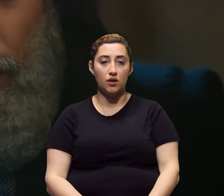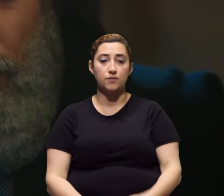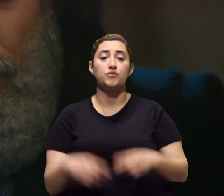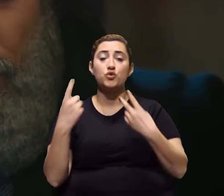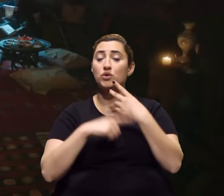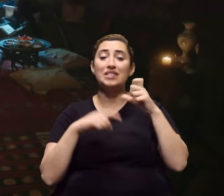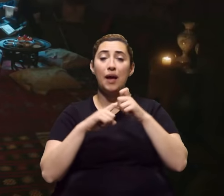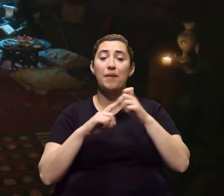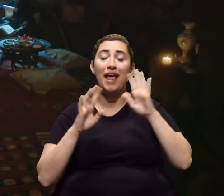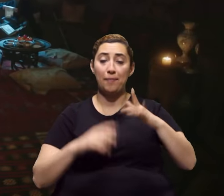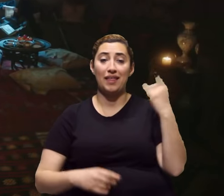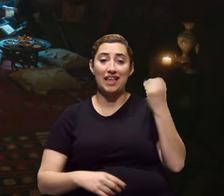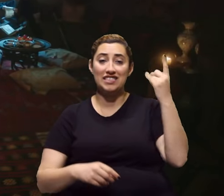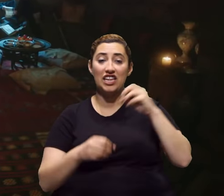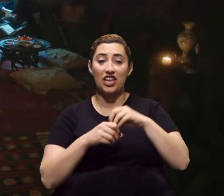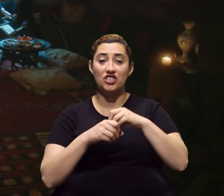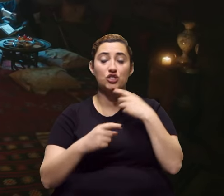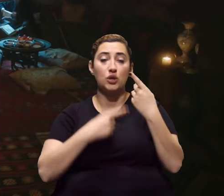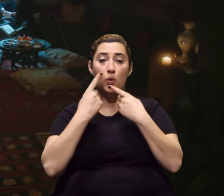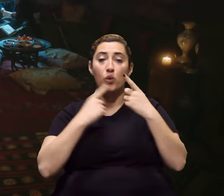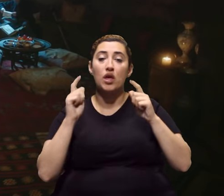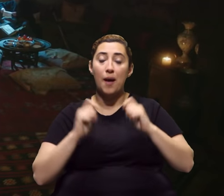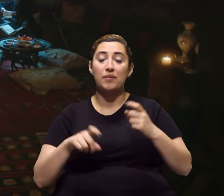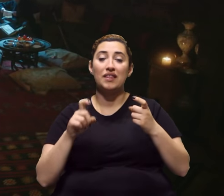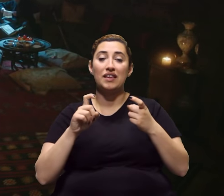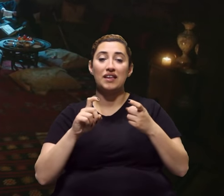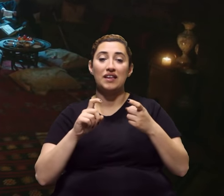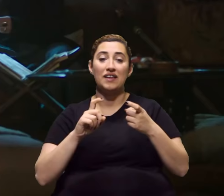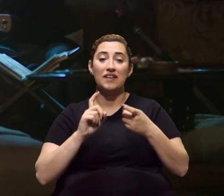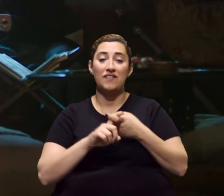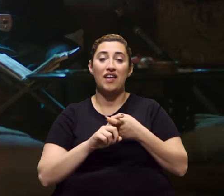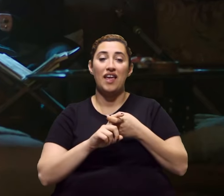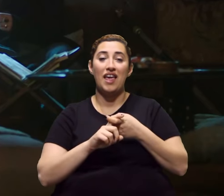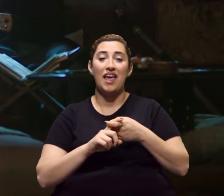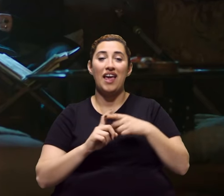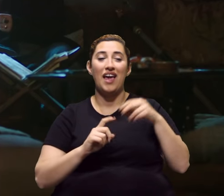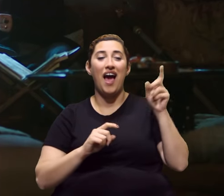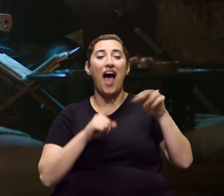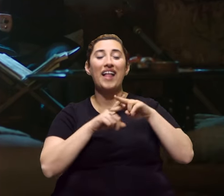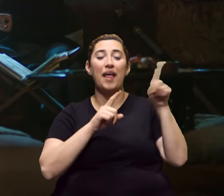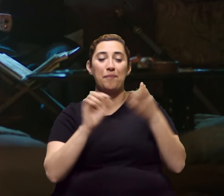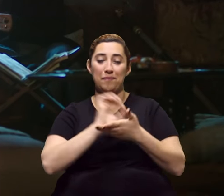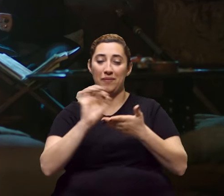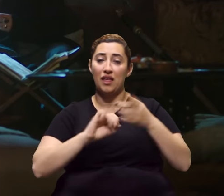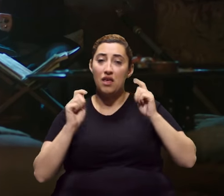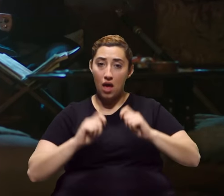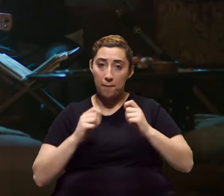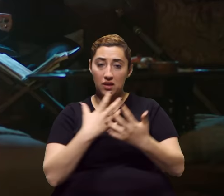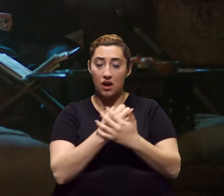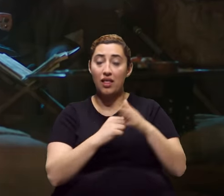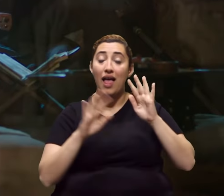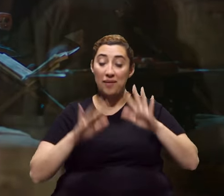Yunus Emrem'in hem seyahatlerinde söyleyiverdiği ve Adem adlı dervişin tuttuğu kayıtları hem